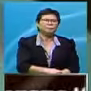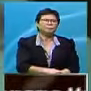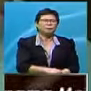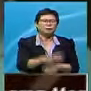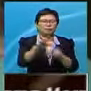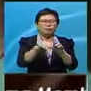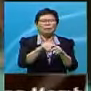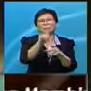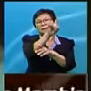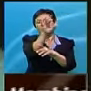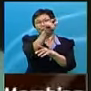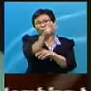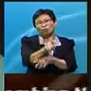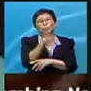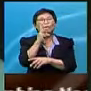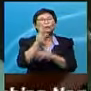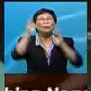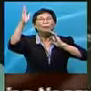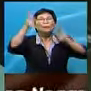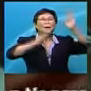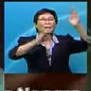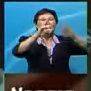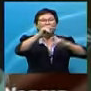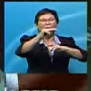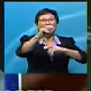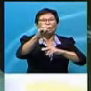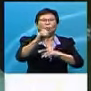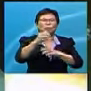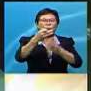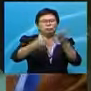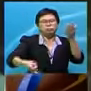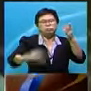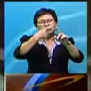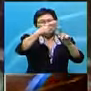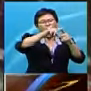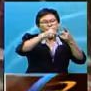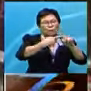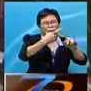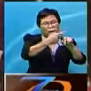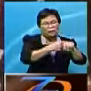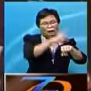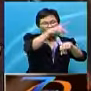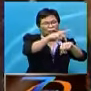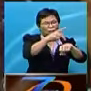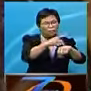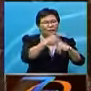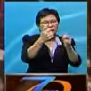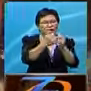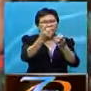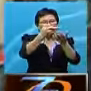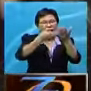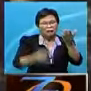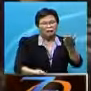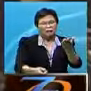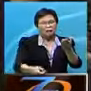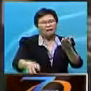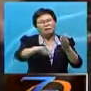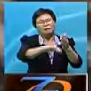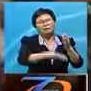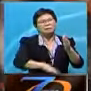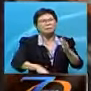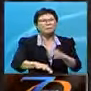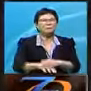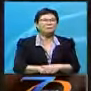Kelibat satu-satunya peserta wanita negara, Anne Osman, kecundang kepada lawan dari Filipina, April Osinio dengan kekalahan cekikan